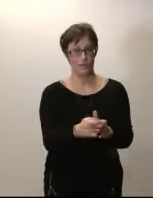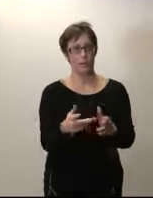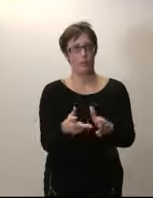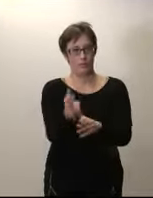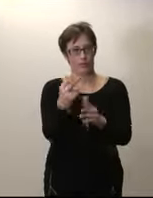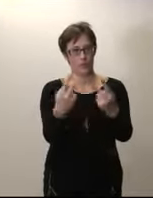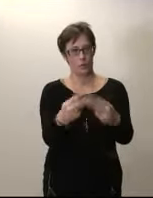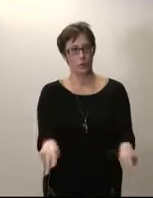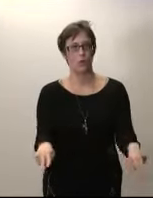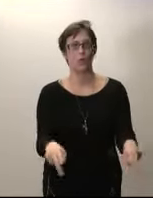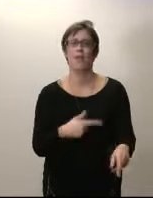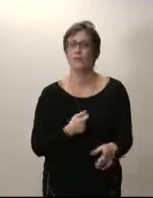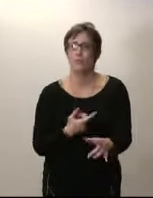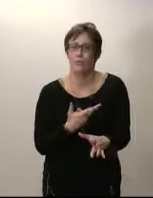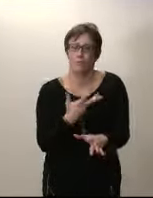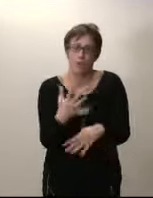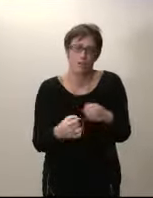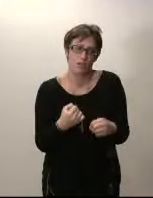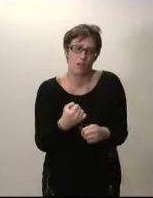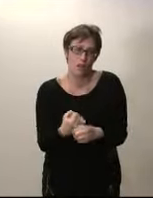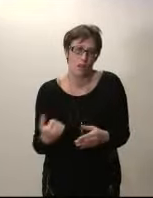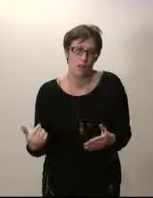s'il vous plaît, M. Schreiber, ne nous la faites pas, hein, vraiment.